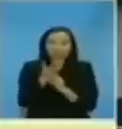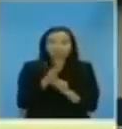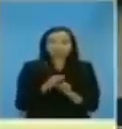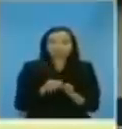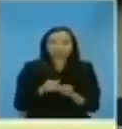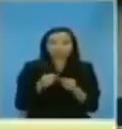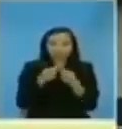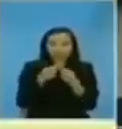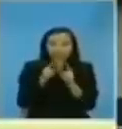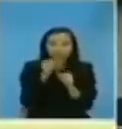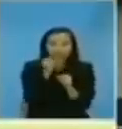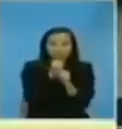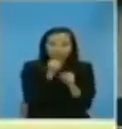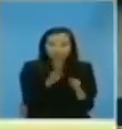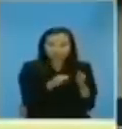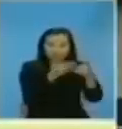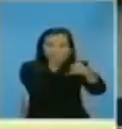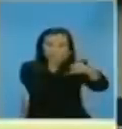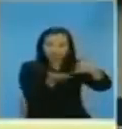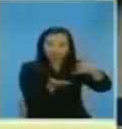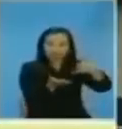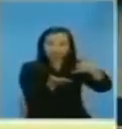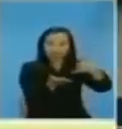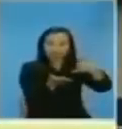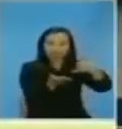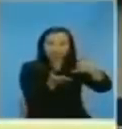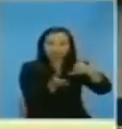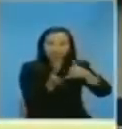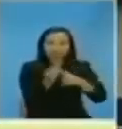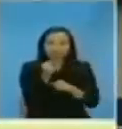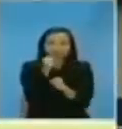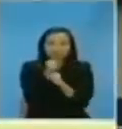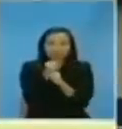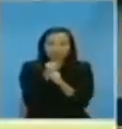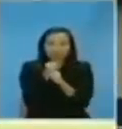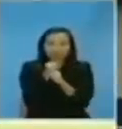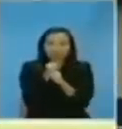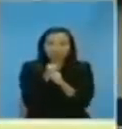การกระทำของท่านมันเข้าเหตุในการส่อไปในทางทุจริต